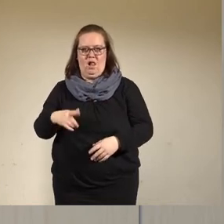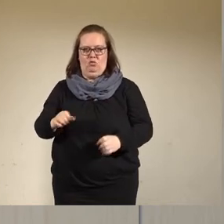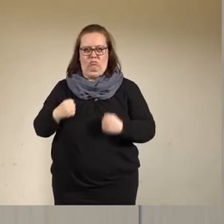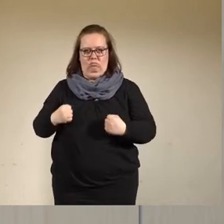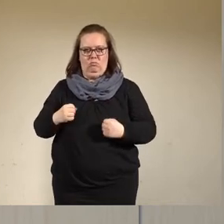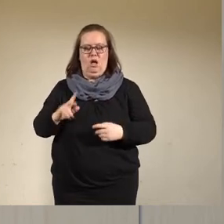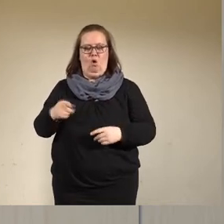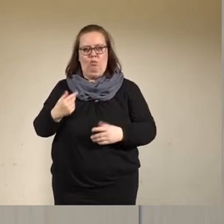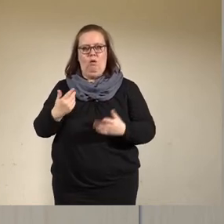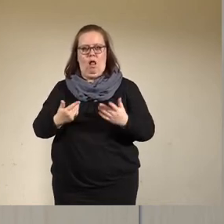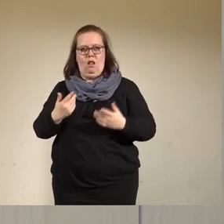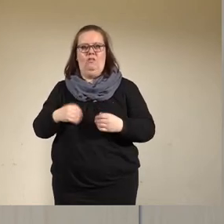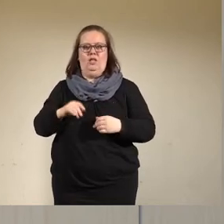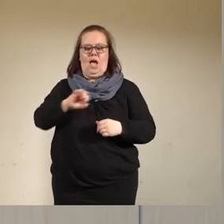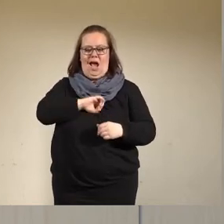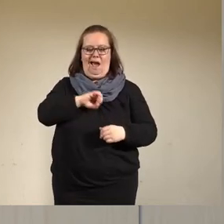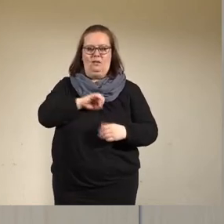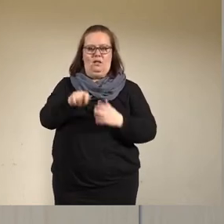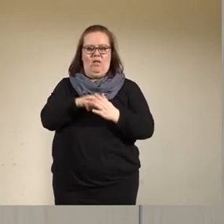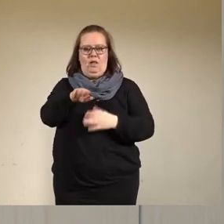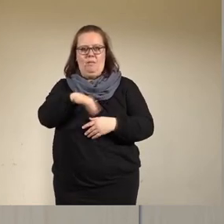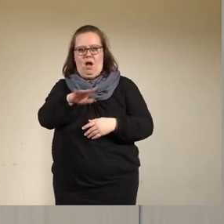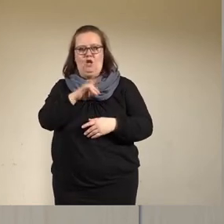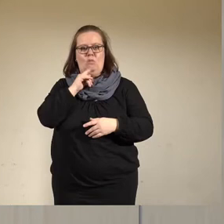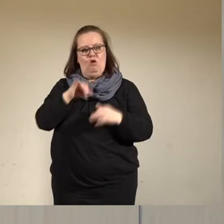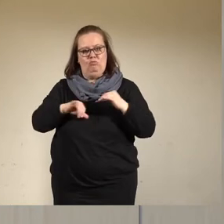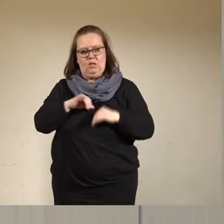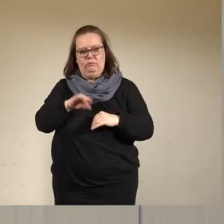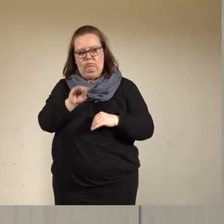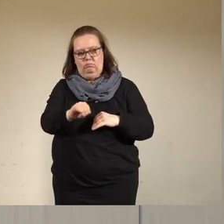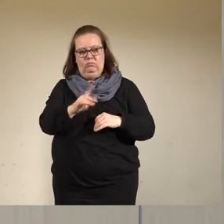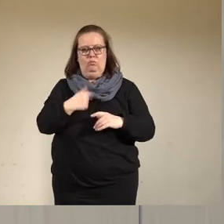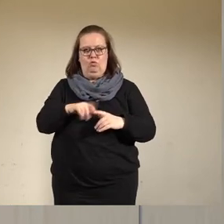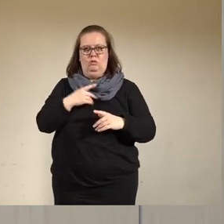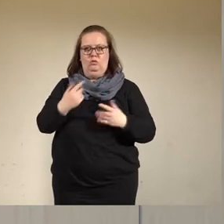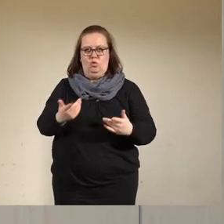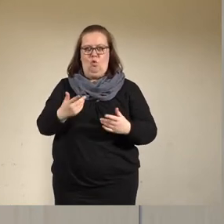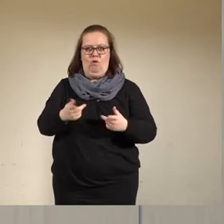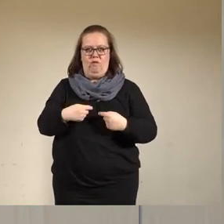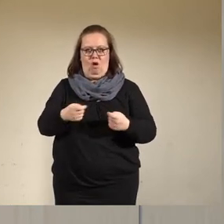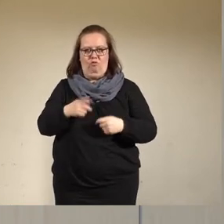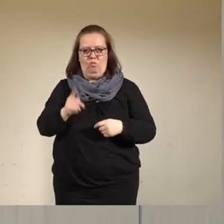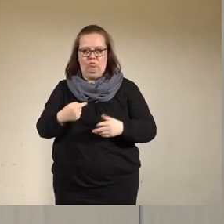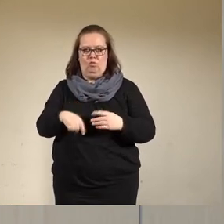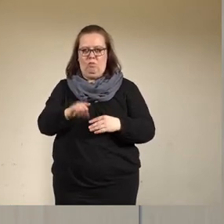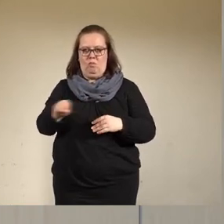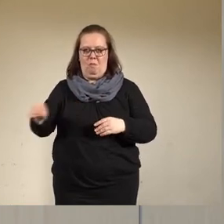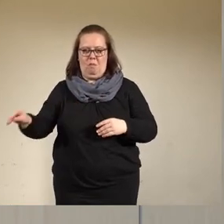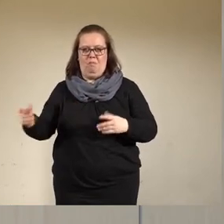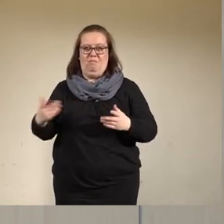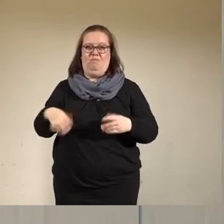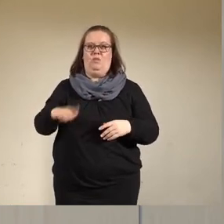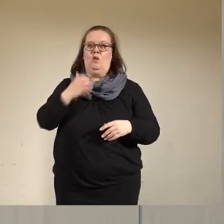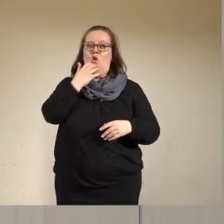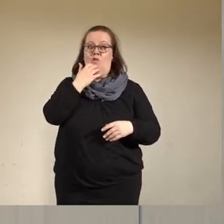Courage, auch mal dem eigenen Wählerklientel schmerzhafte Einschnitte verkaufen zu müssen. Hoffen